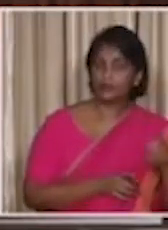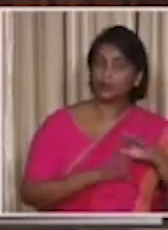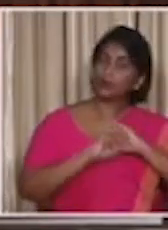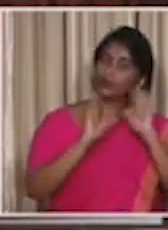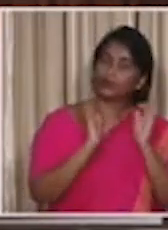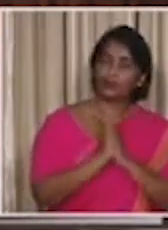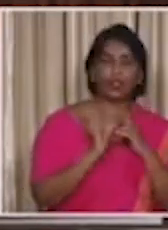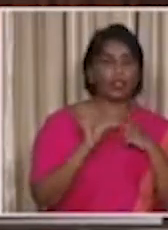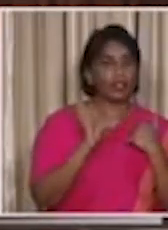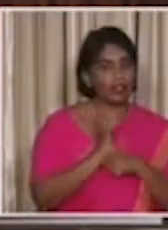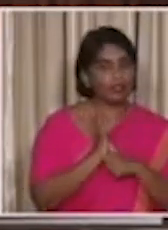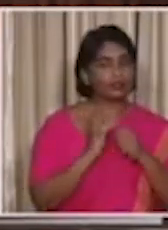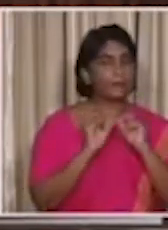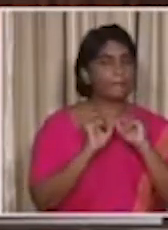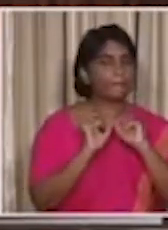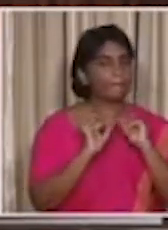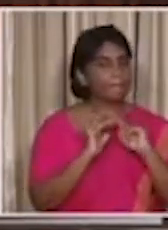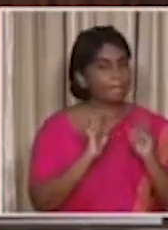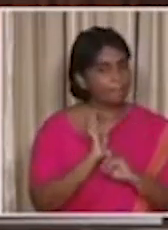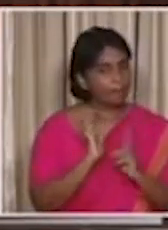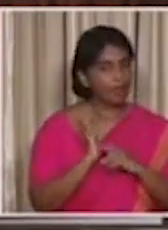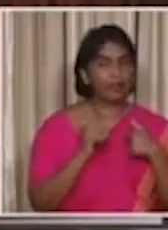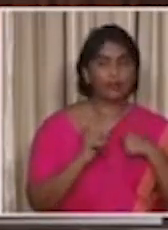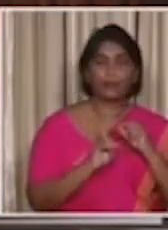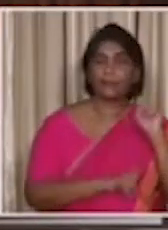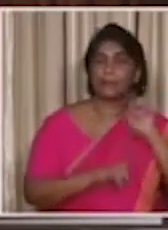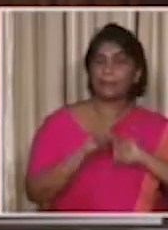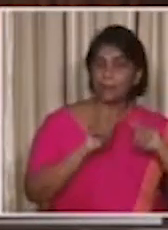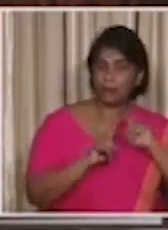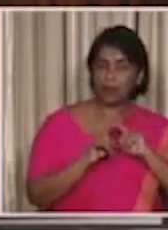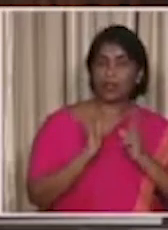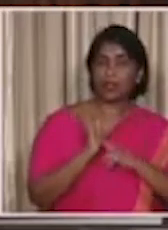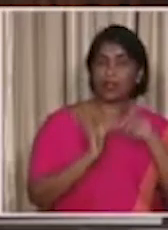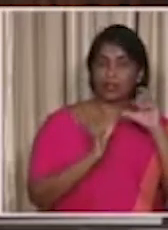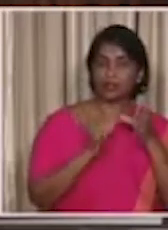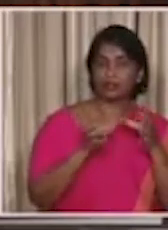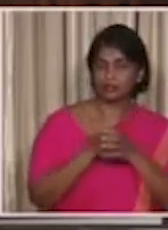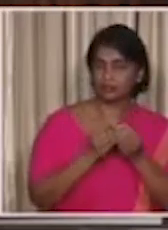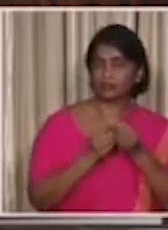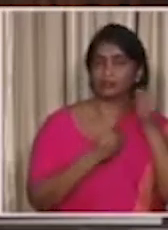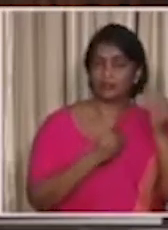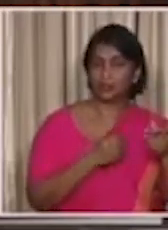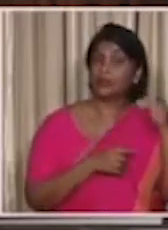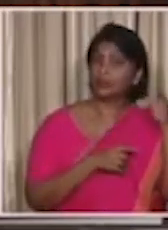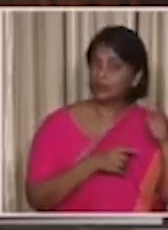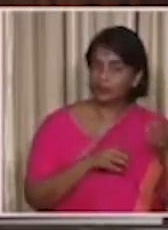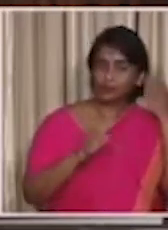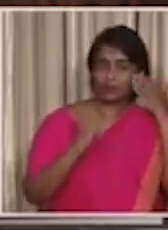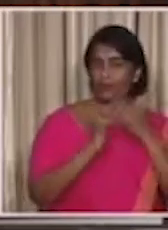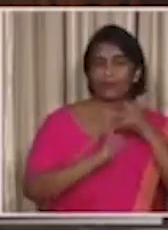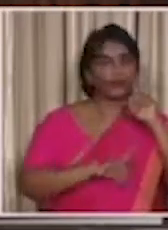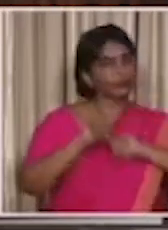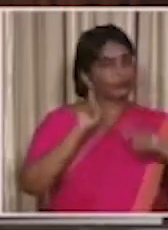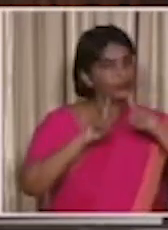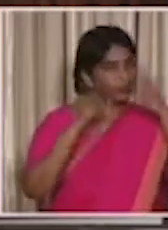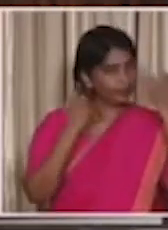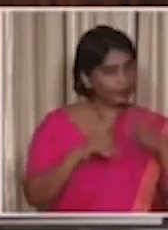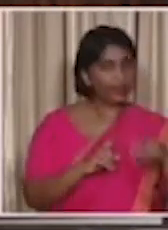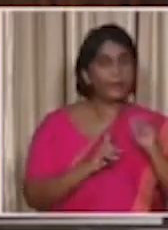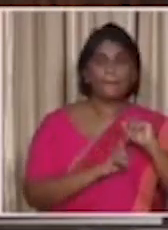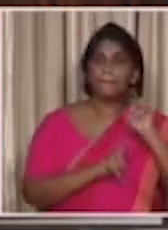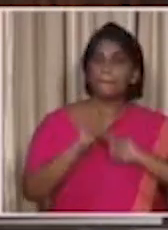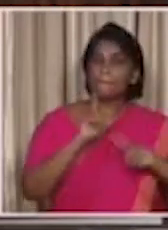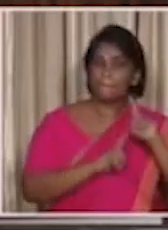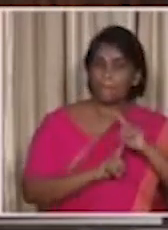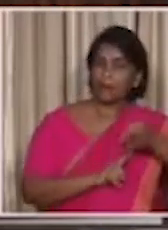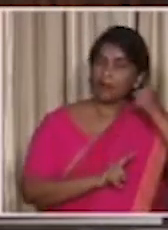සියලු අනපනත් සහ කෙටුම්පත් අපි පාර්ලිමේන්තුවේ ජාතික සභාවට ඉදිරිපත් කරනවා. ඒවා පිළිබඳ සාකච්ඡා කොට